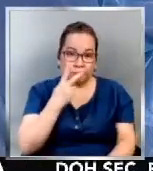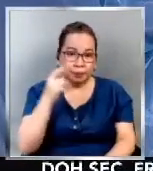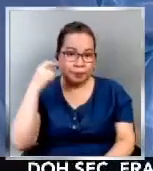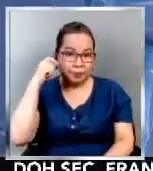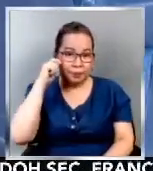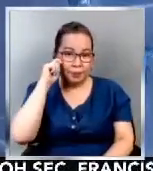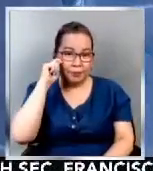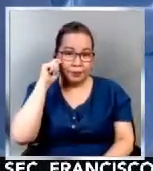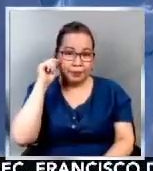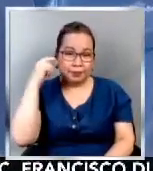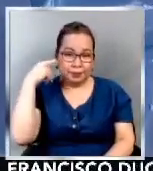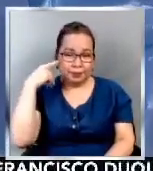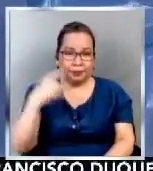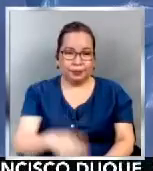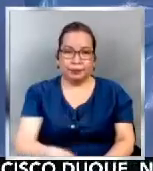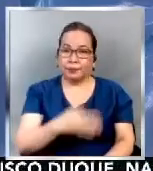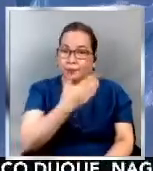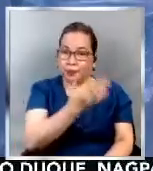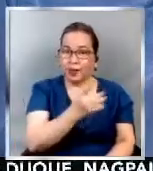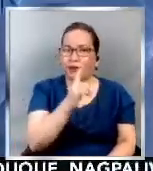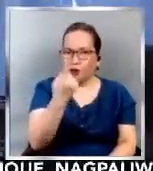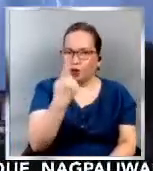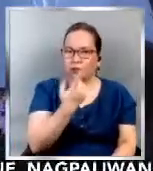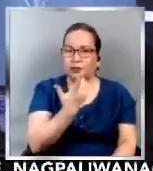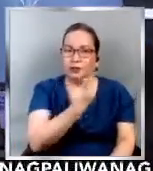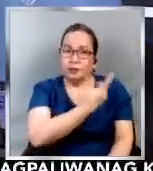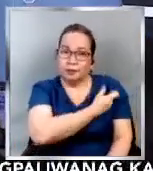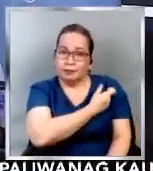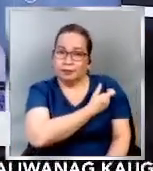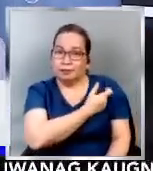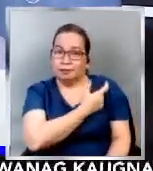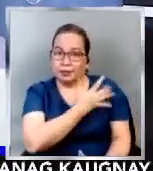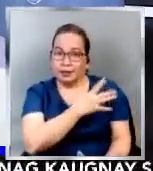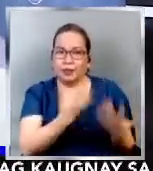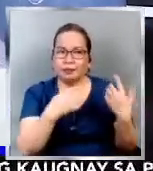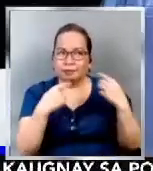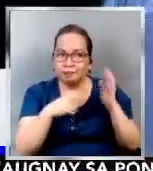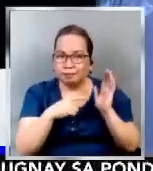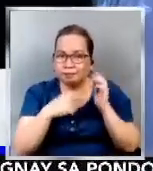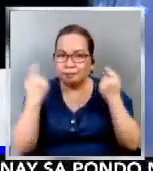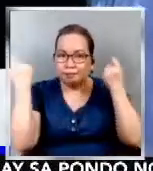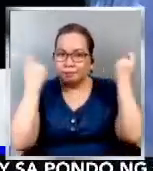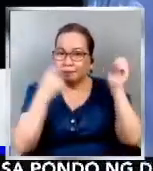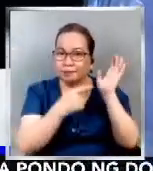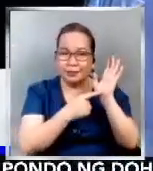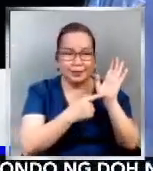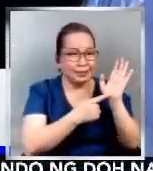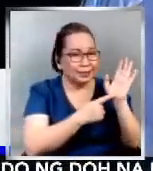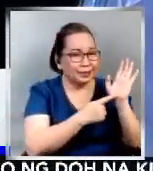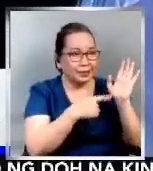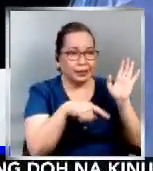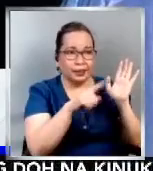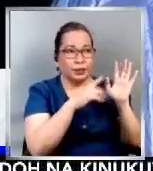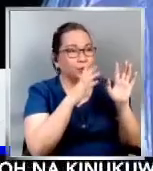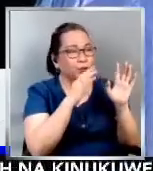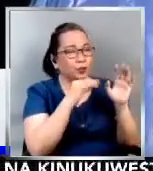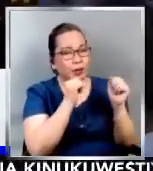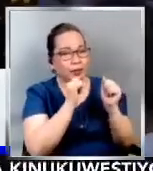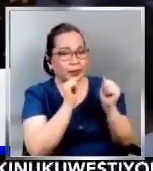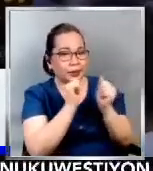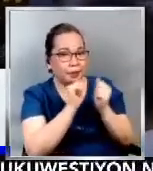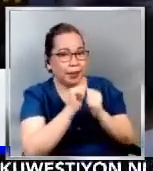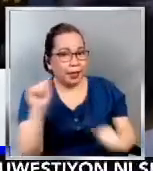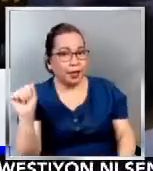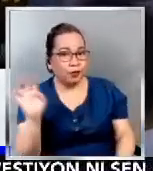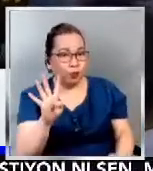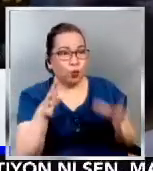Sila ang mga unang binakunahan sa ceremonial vaccination para sa mga essential worker o mga kasama sa A4 Priority Group